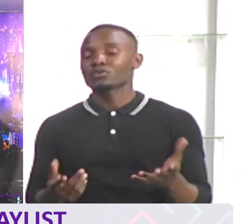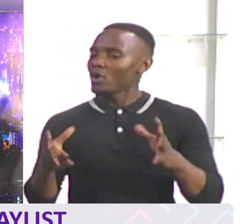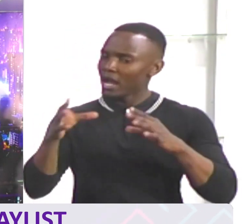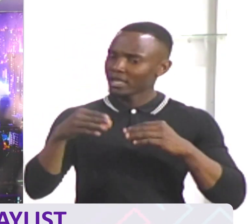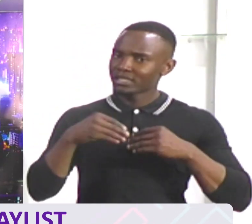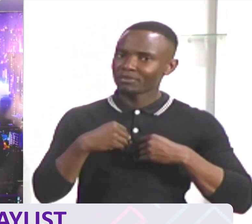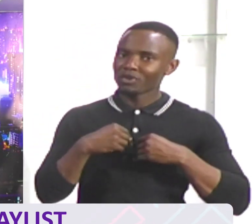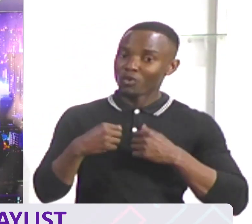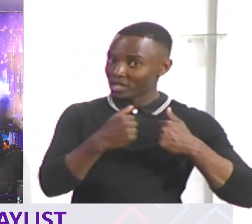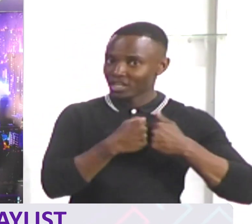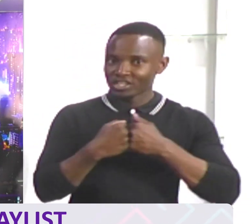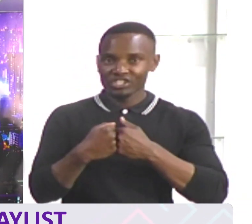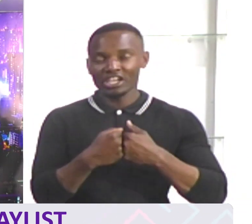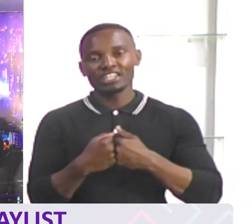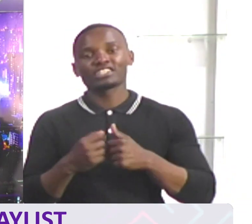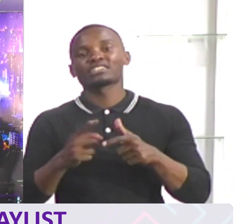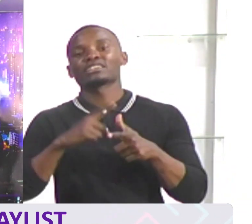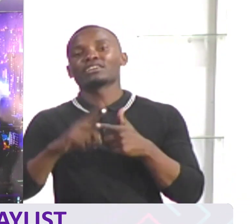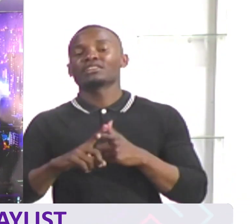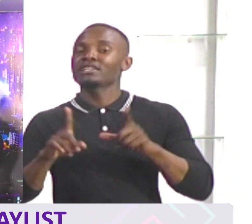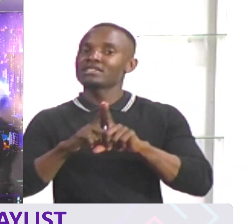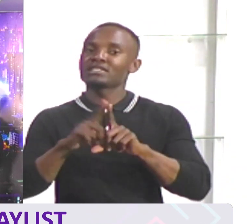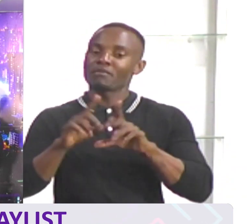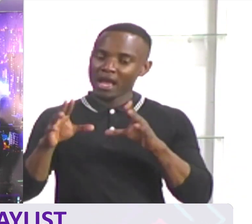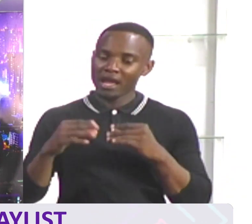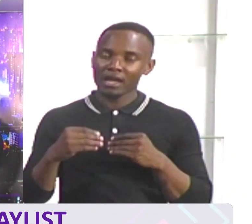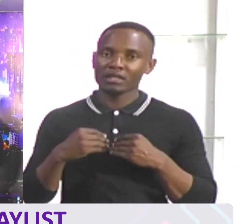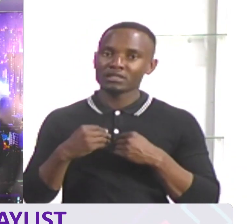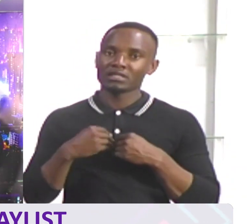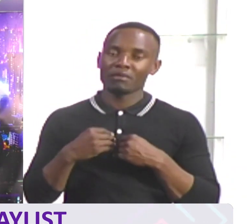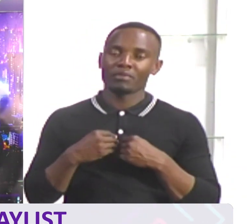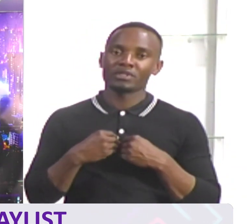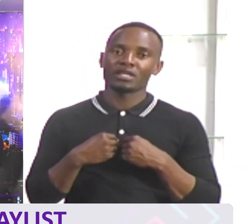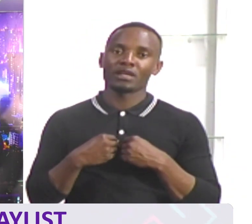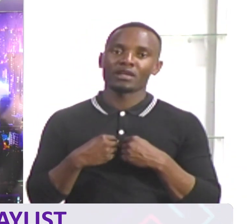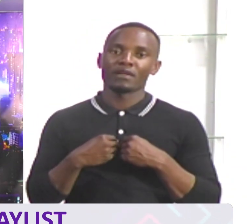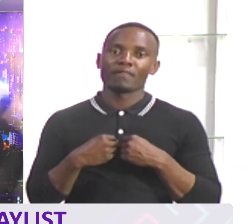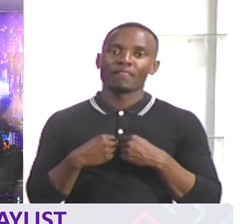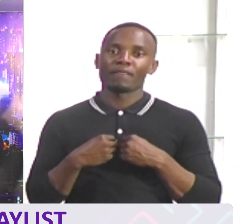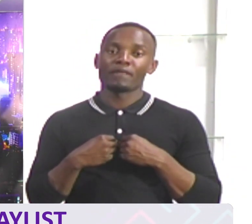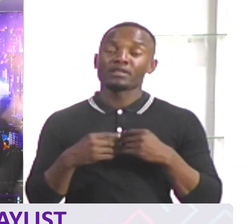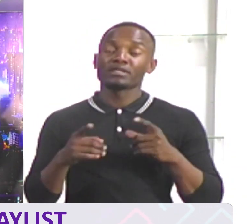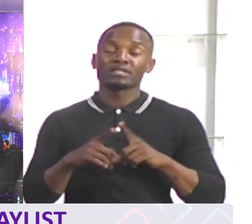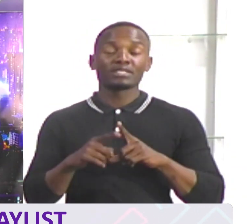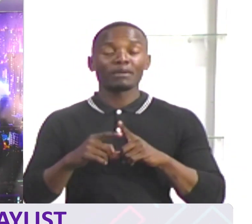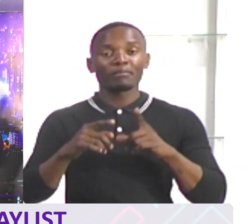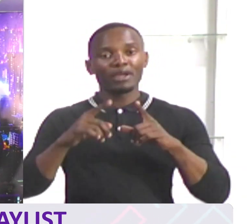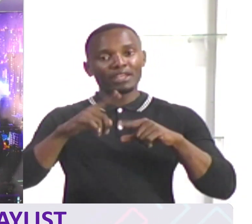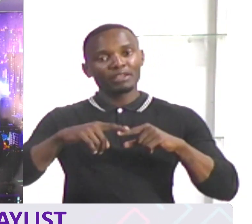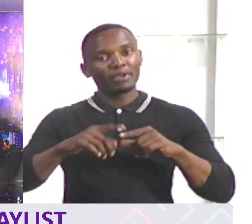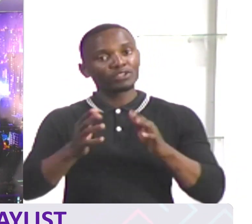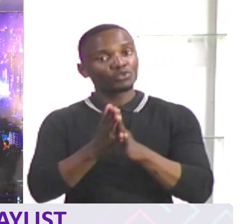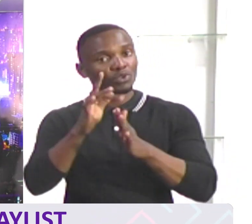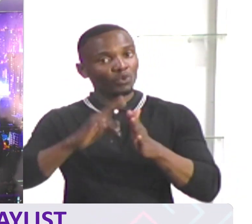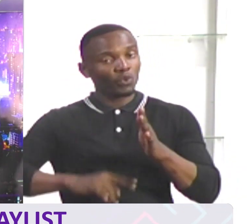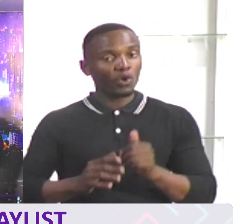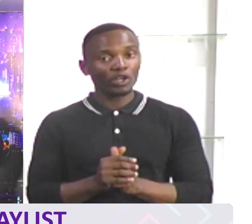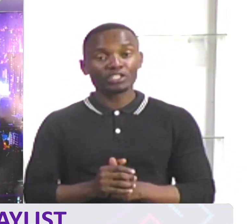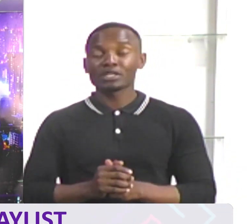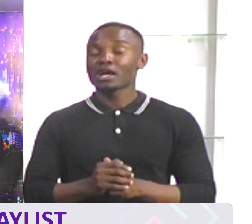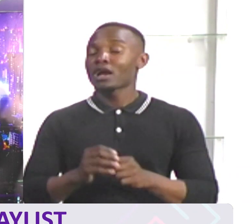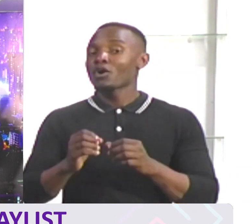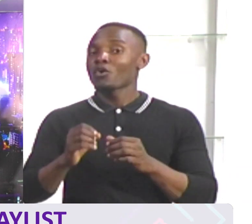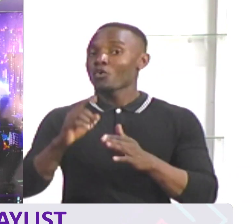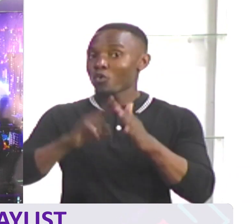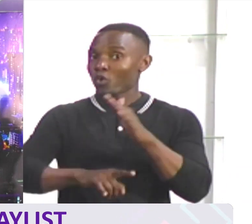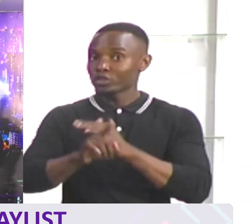ma challenges na kufanya nini na kulive nayo ndio nakwambia aje it determines to the present level of how aware wewe mwenyewe